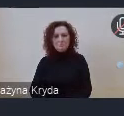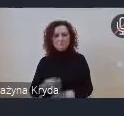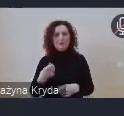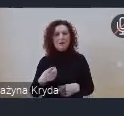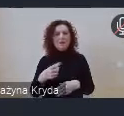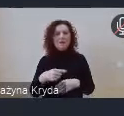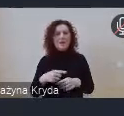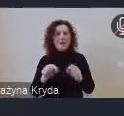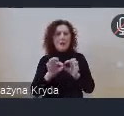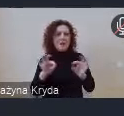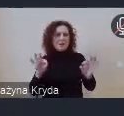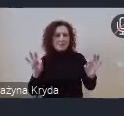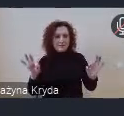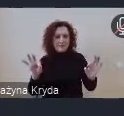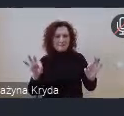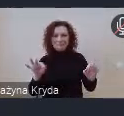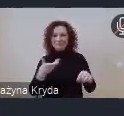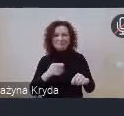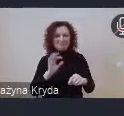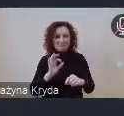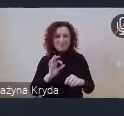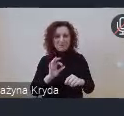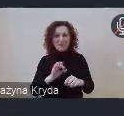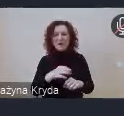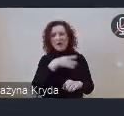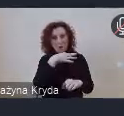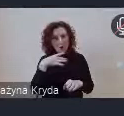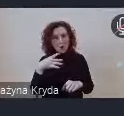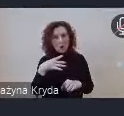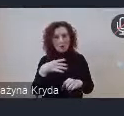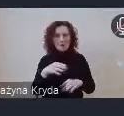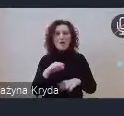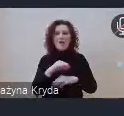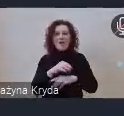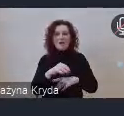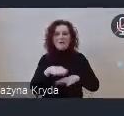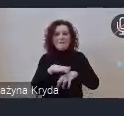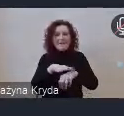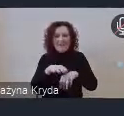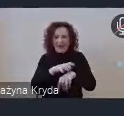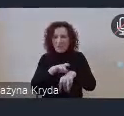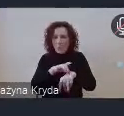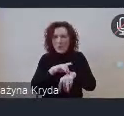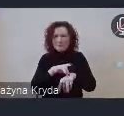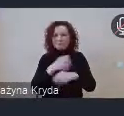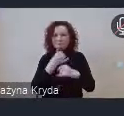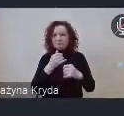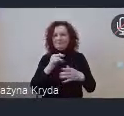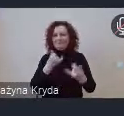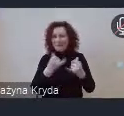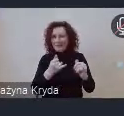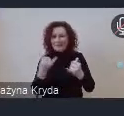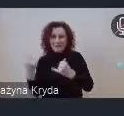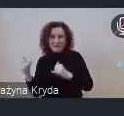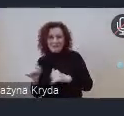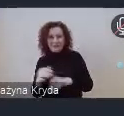noskach więc nie dobrze to jednak pod względem kolorystycznym i fakturowanym spełniają robią robotę bo i odcinają nam krawędź stopnia